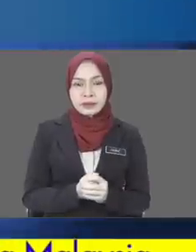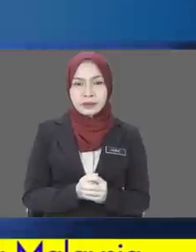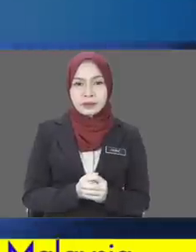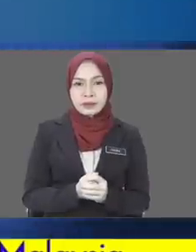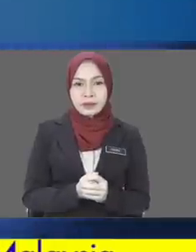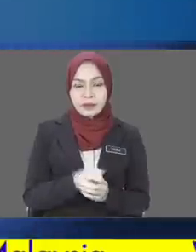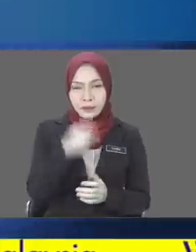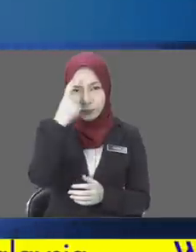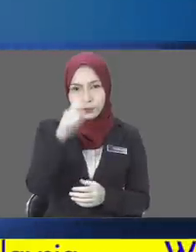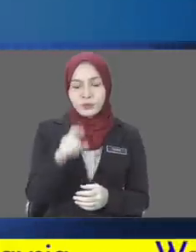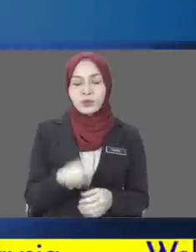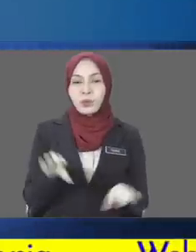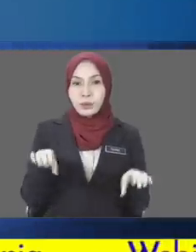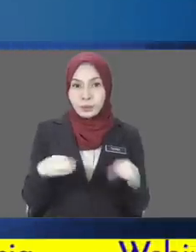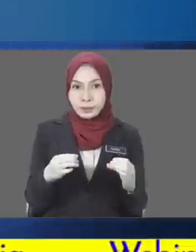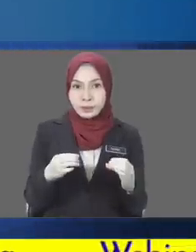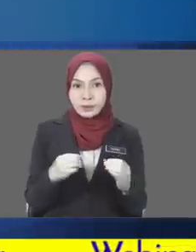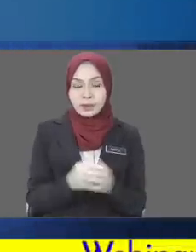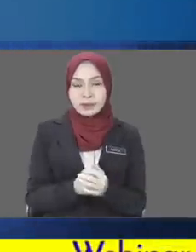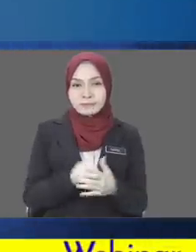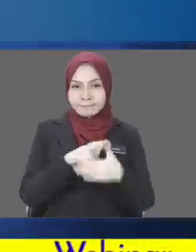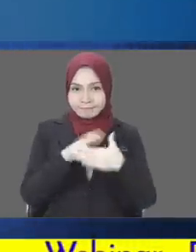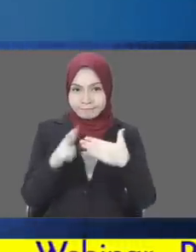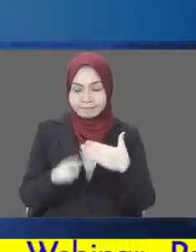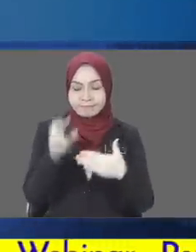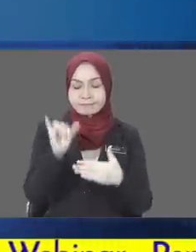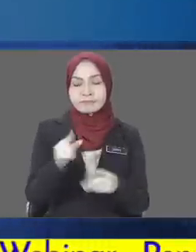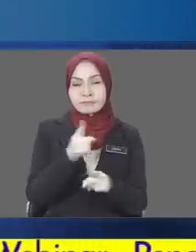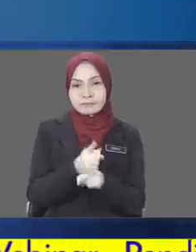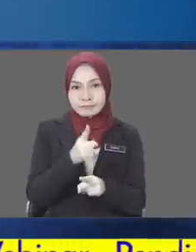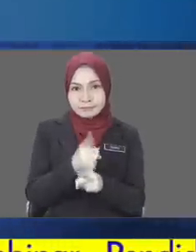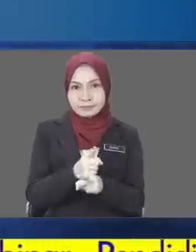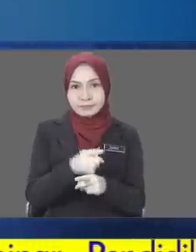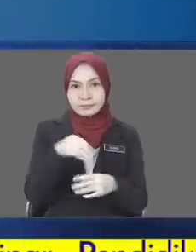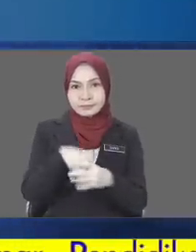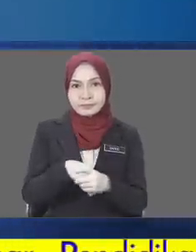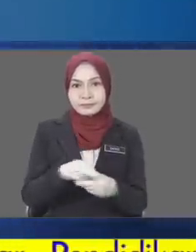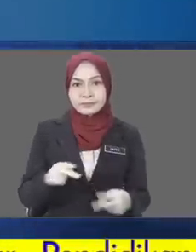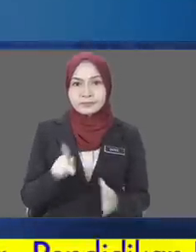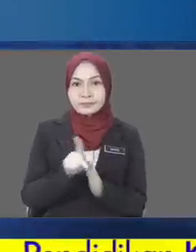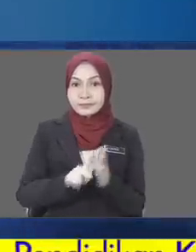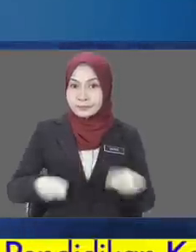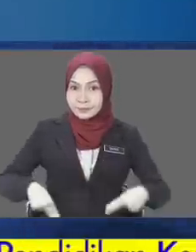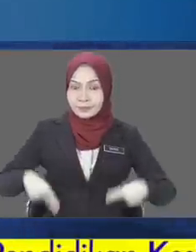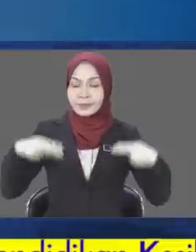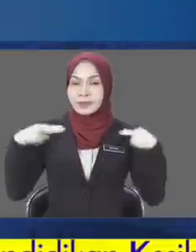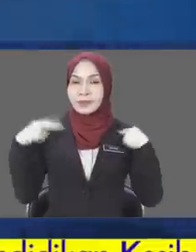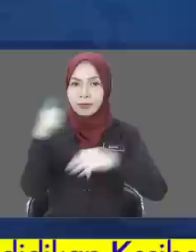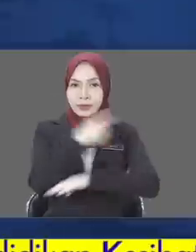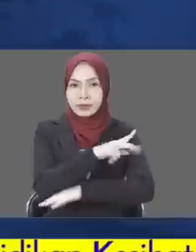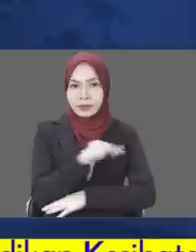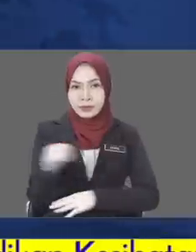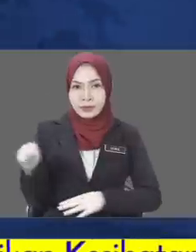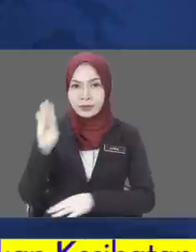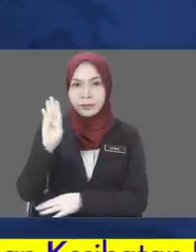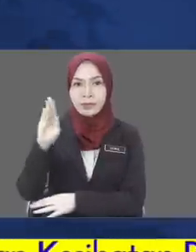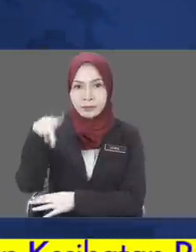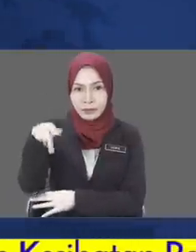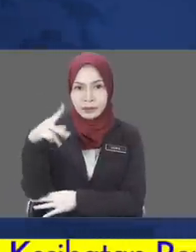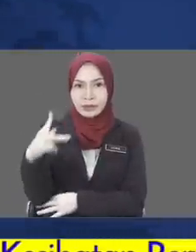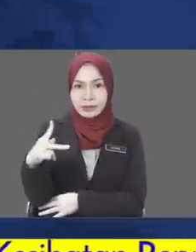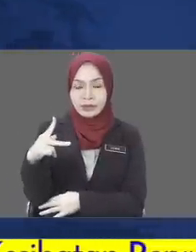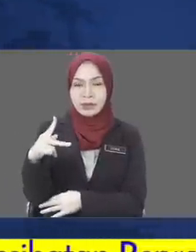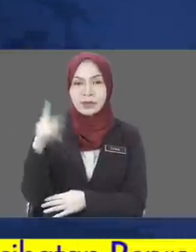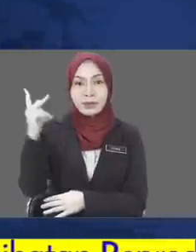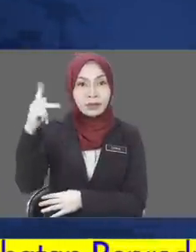kecakapan saya khususnya untuk membuat keputusan yang betul dalam kehidupan kehidupan harian mereka bahagian